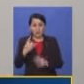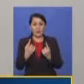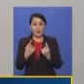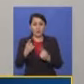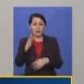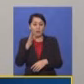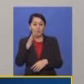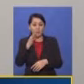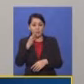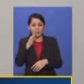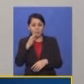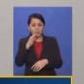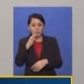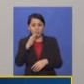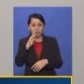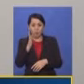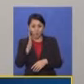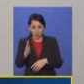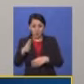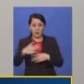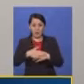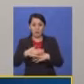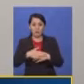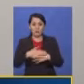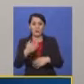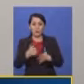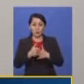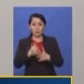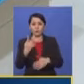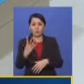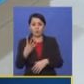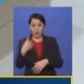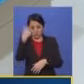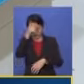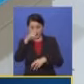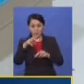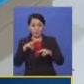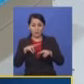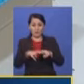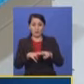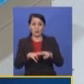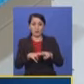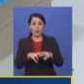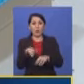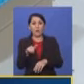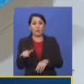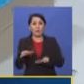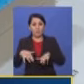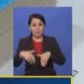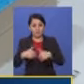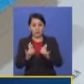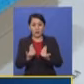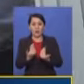время по данному статье предусмотрена санкция до 4 лет лишения свободы. Подозреваемый выдал похищенное, к нему применена